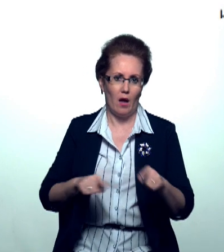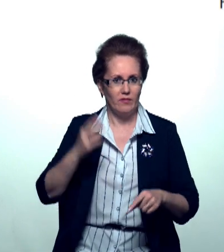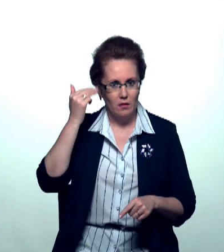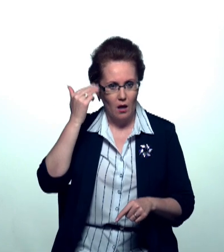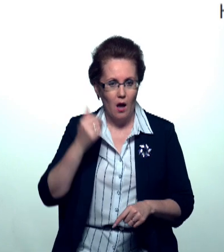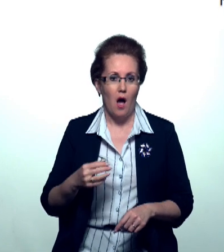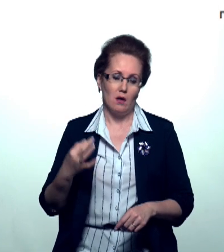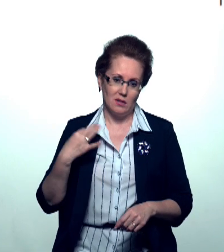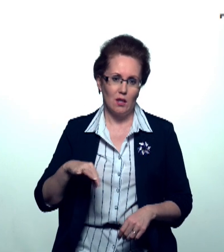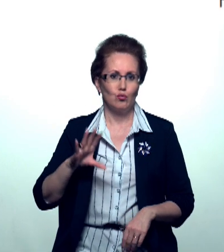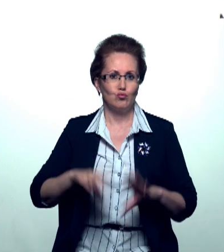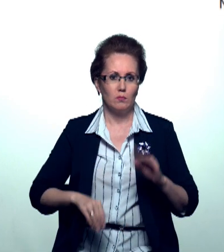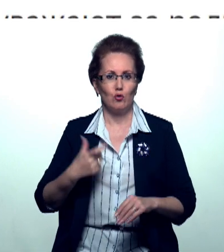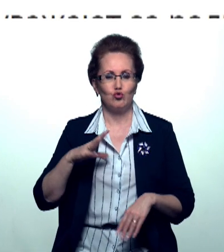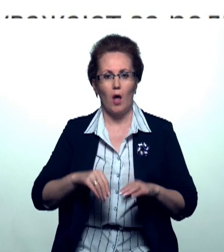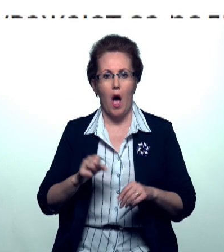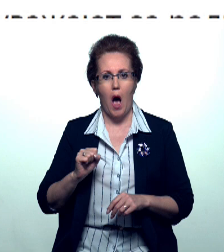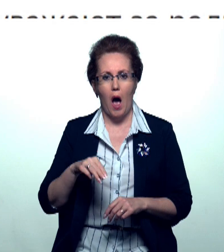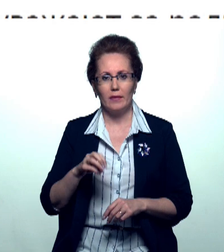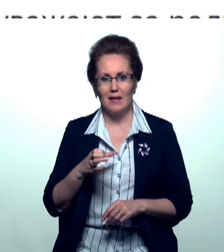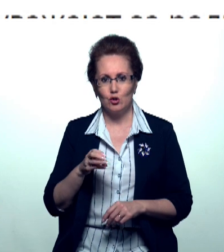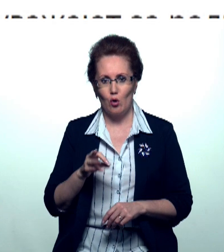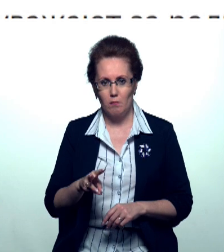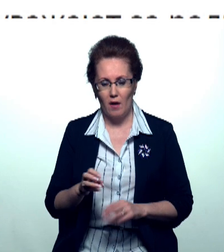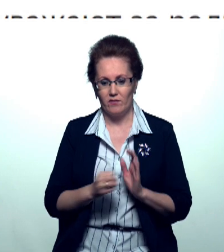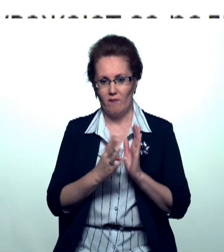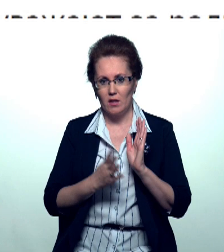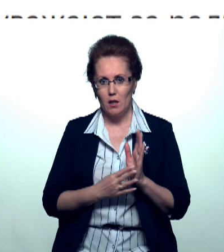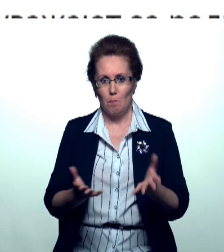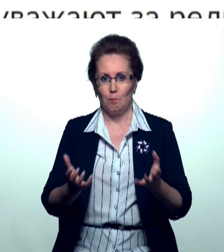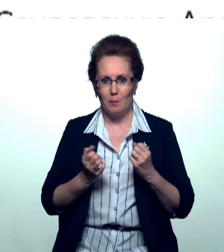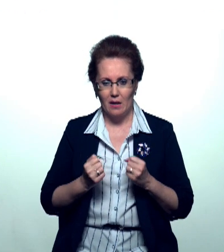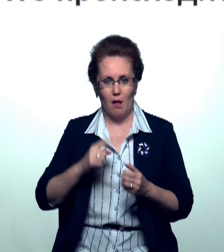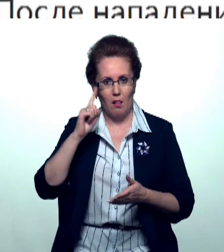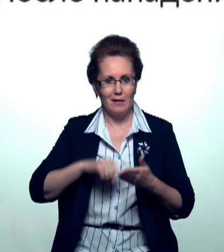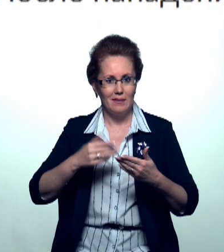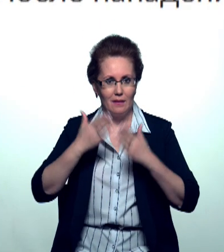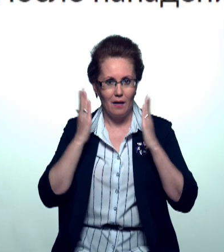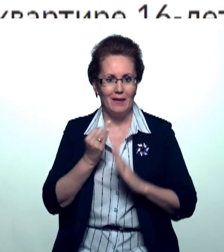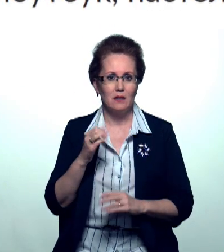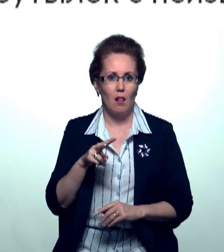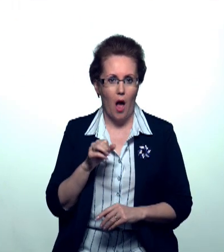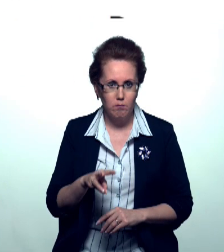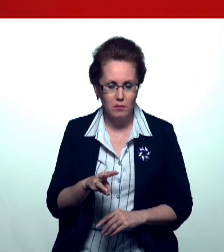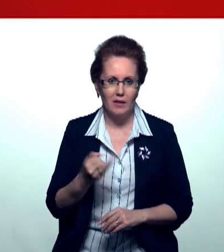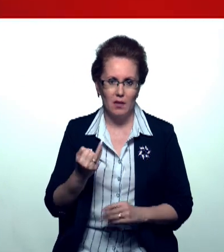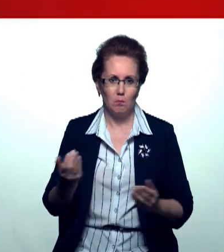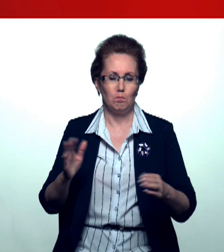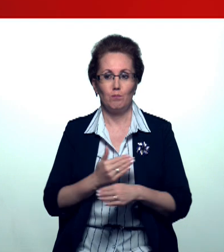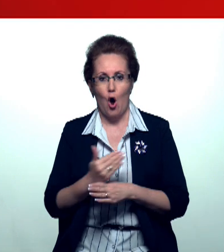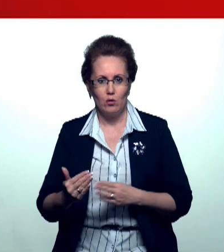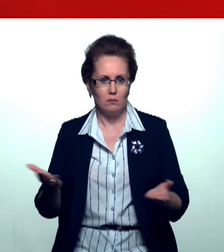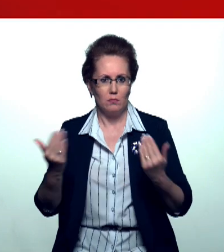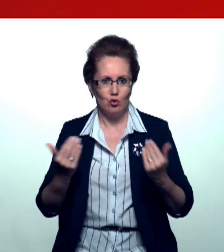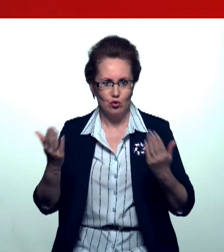сын считал себя атеистом. В 19-м принял ислам, а в 20-м на своем примере призывал совершить джихад.